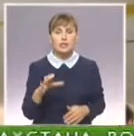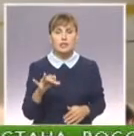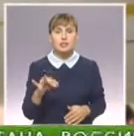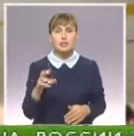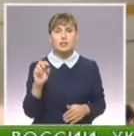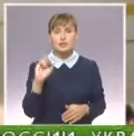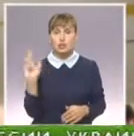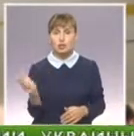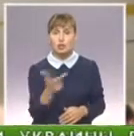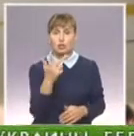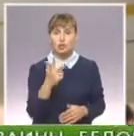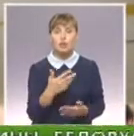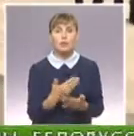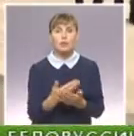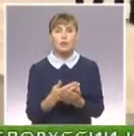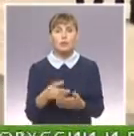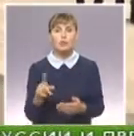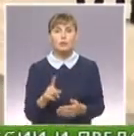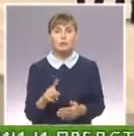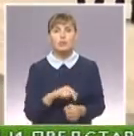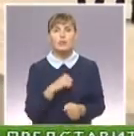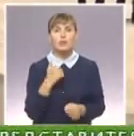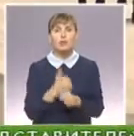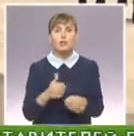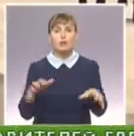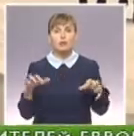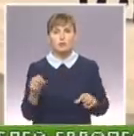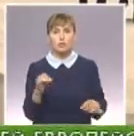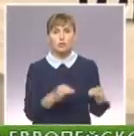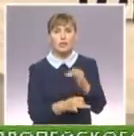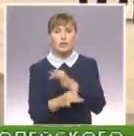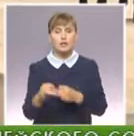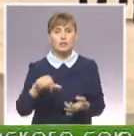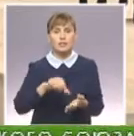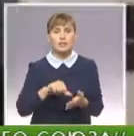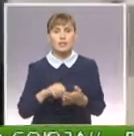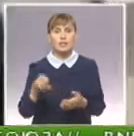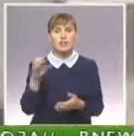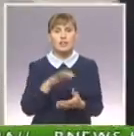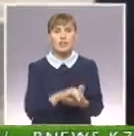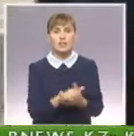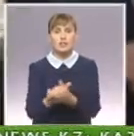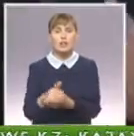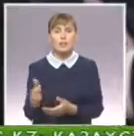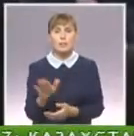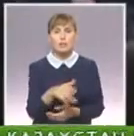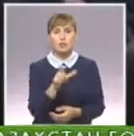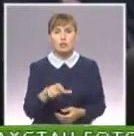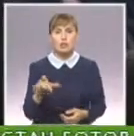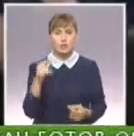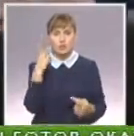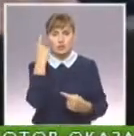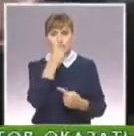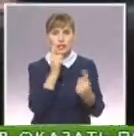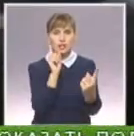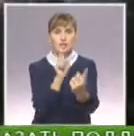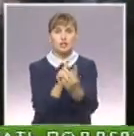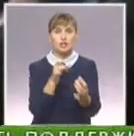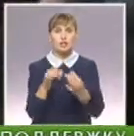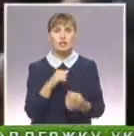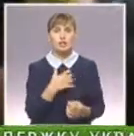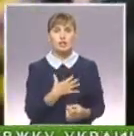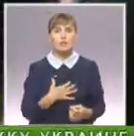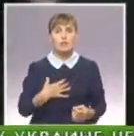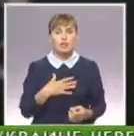Европейской тройки» предполагает, что лидеры государств смогут переговорить с представителями Евросоюза между собой и с глазу на глаз. Главная интрига все